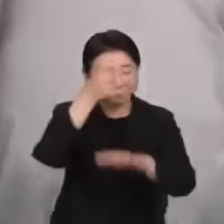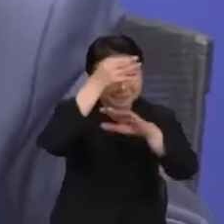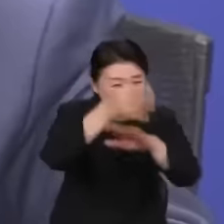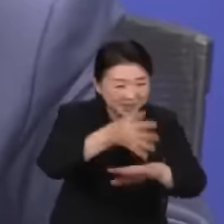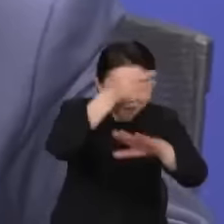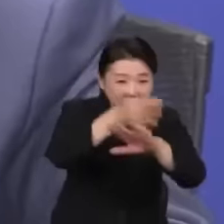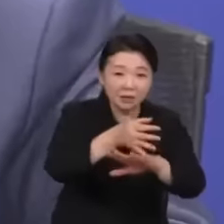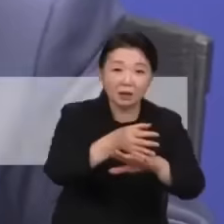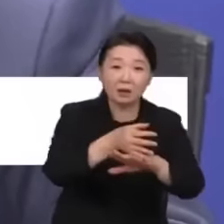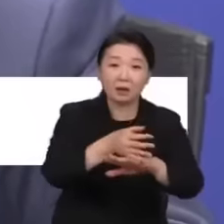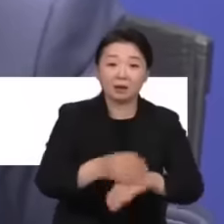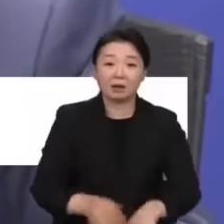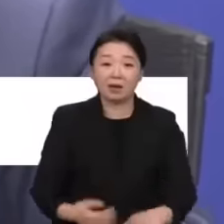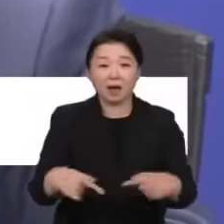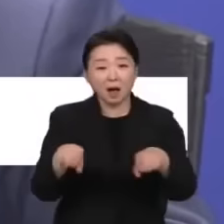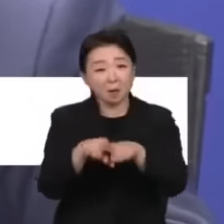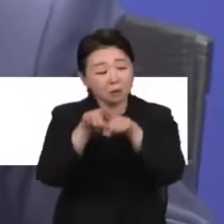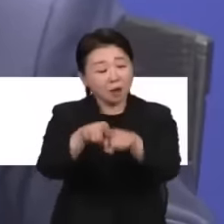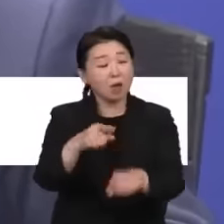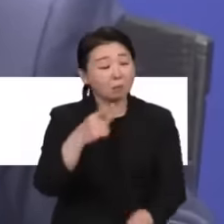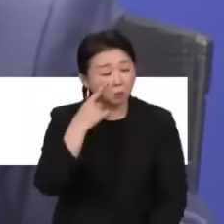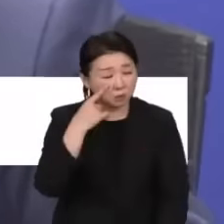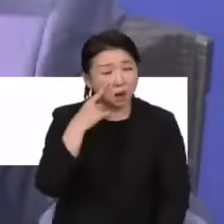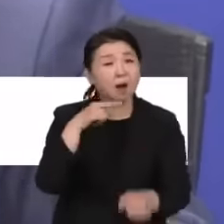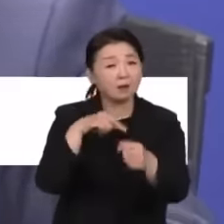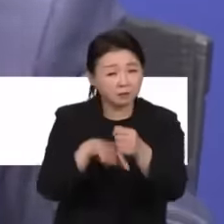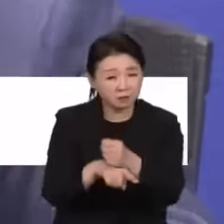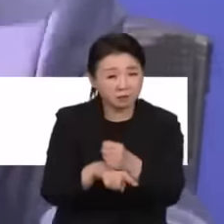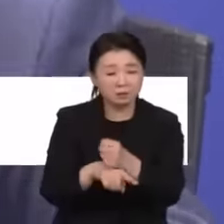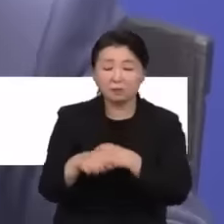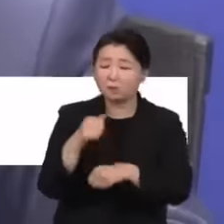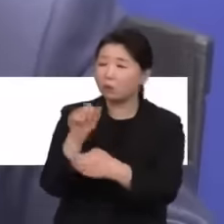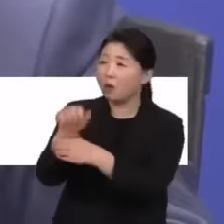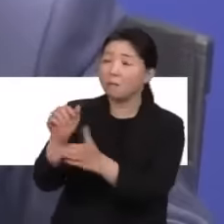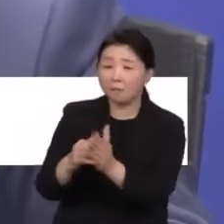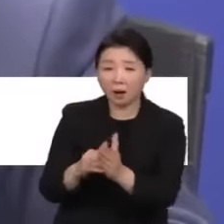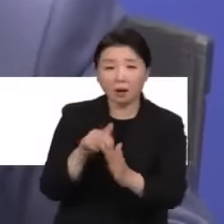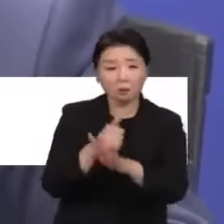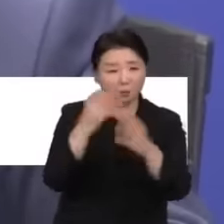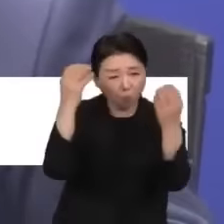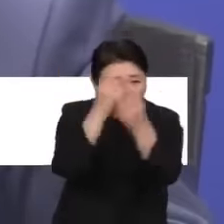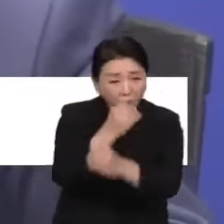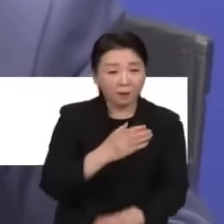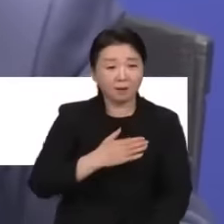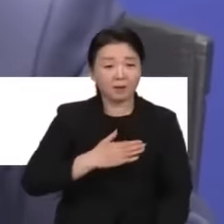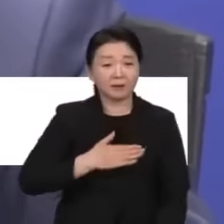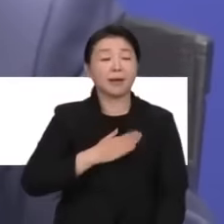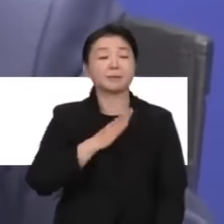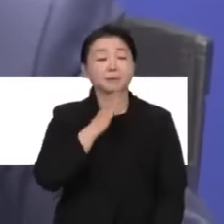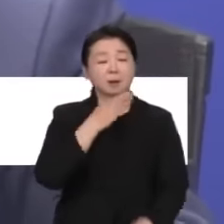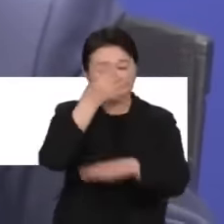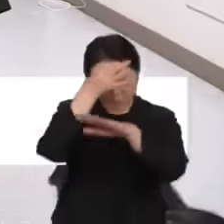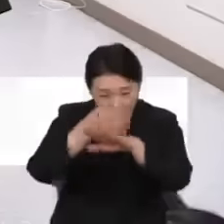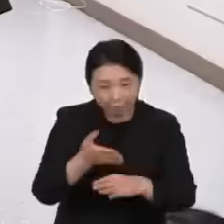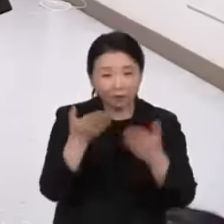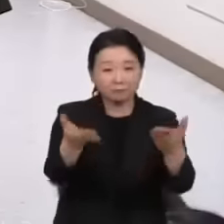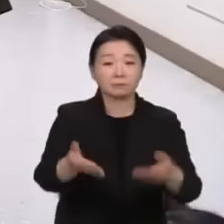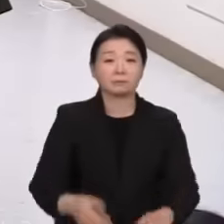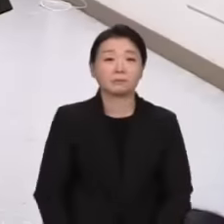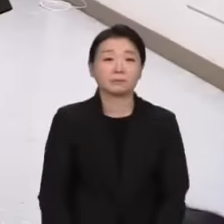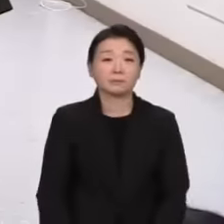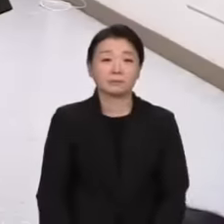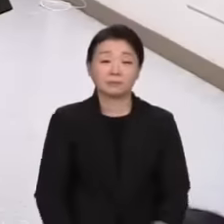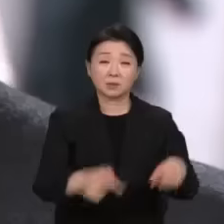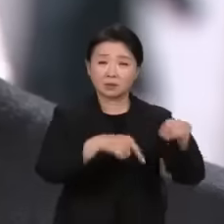사과했지만 함께 같이 가자 그런 의미에서 있었는데 오해가 됐다 하면 저는 진솔하게 사과합니다.